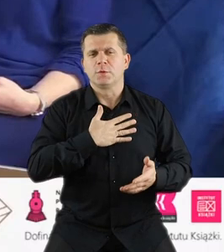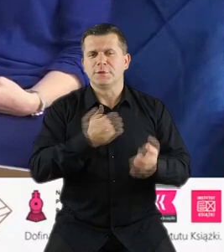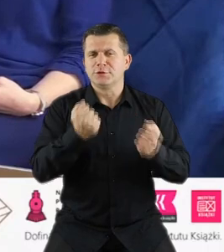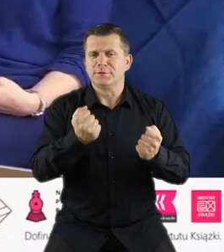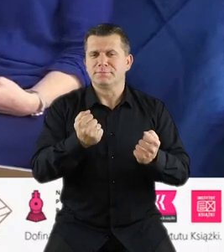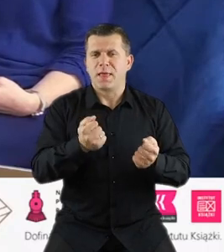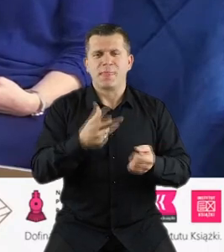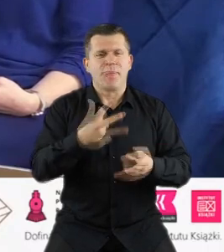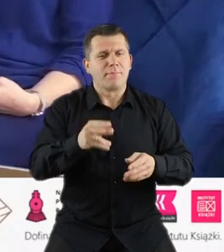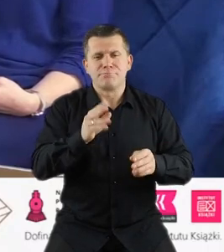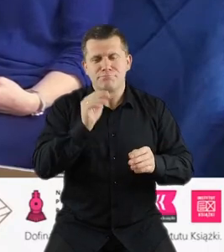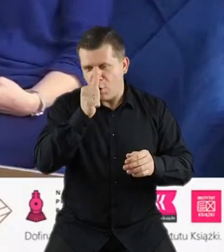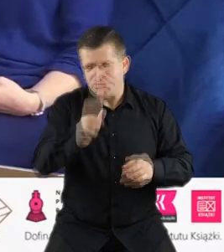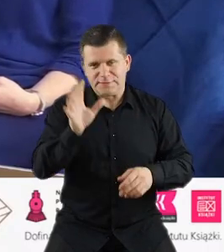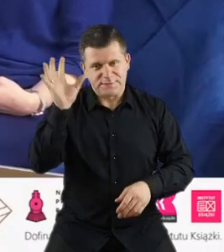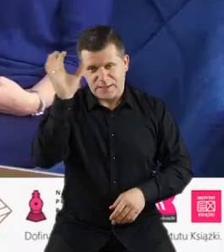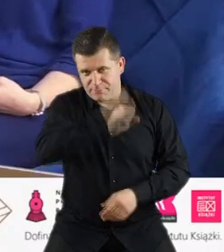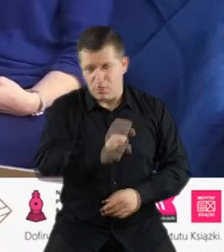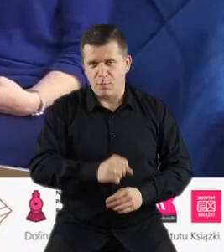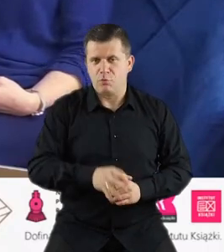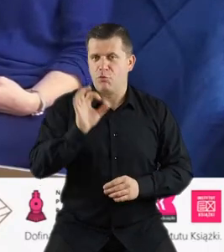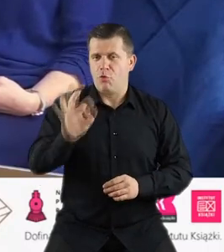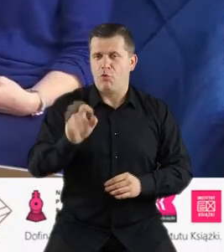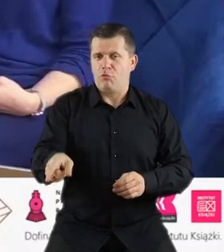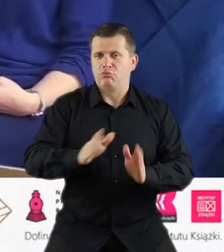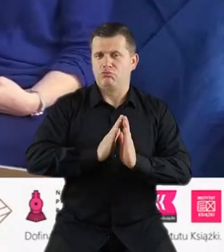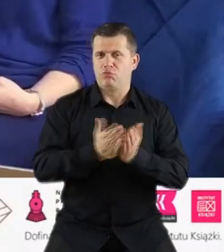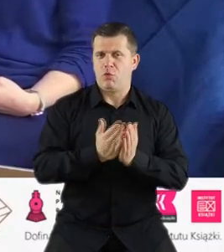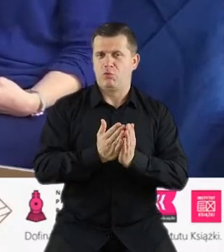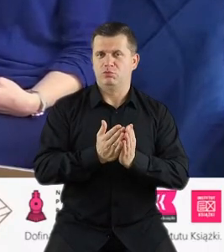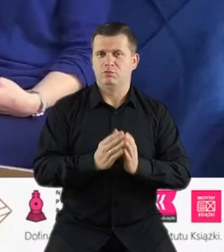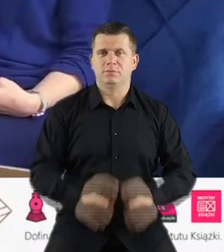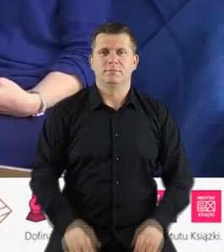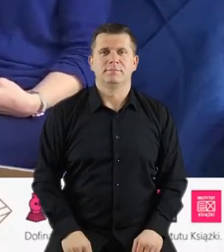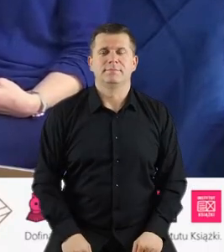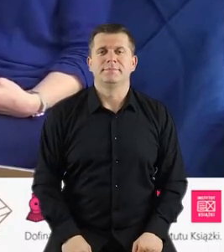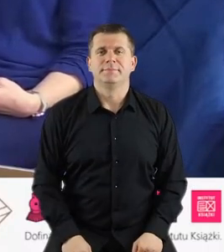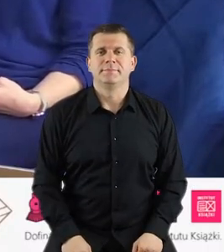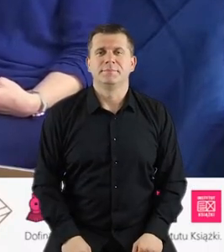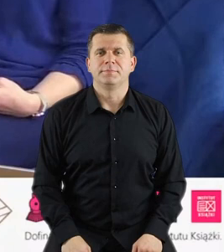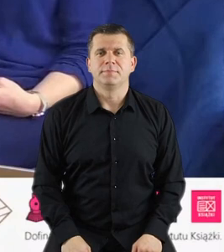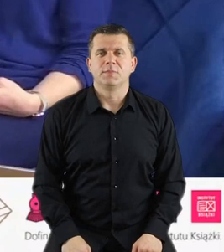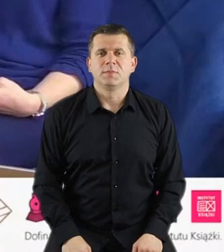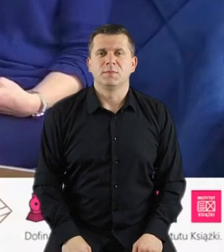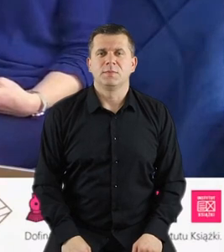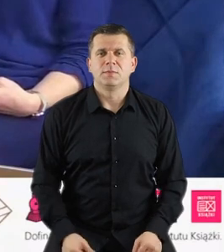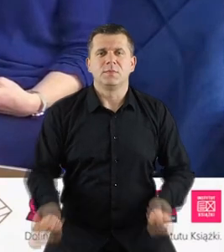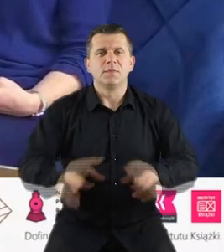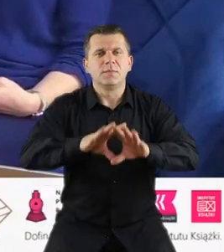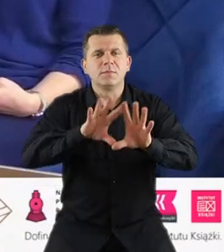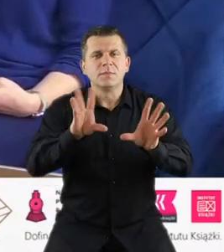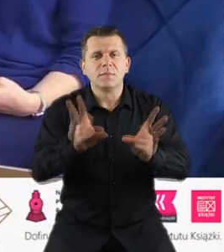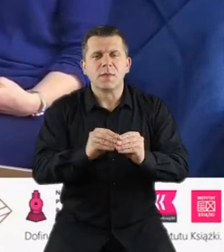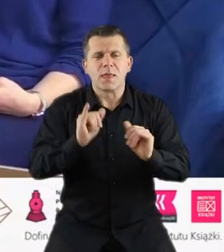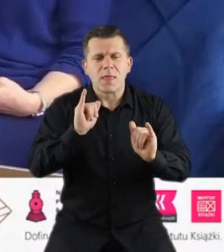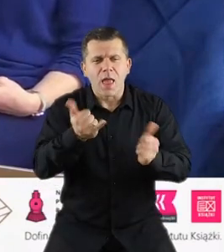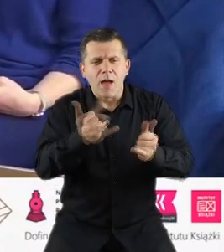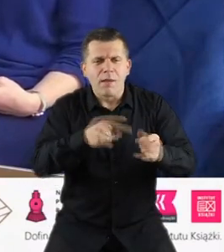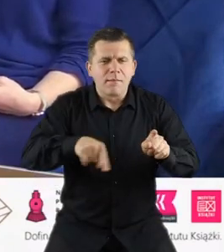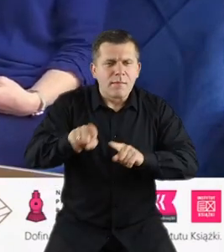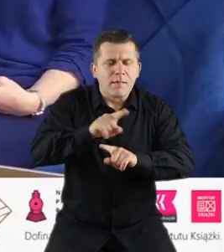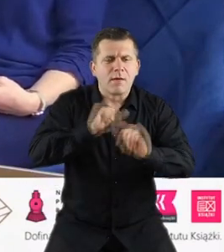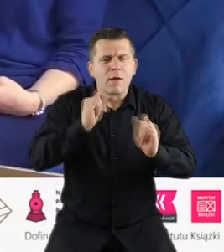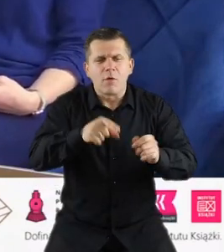trzyma i nie pozwala zapomnieć właśnie o książce, póki się tam właśnie tego wszystkiego nie wyprostuje,